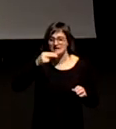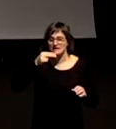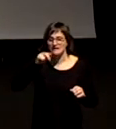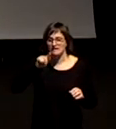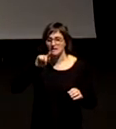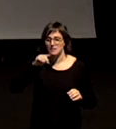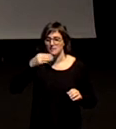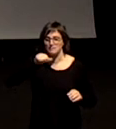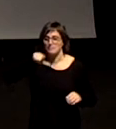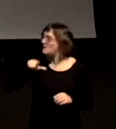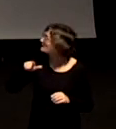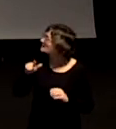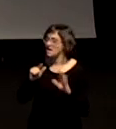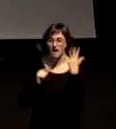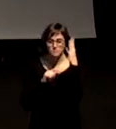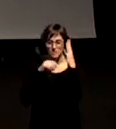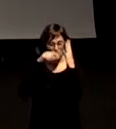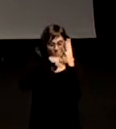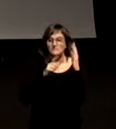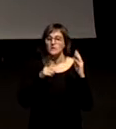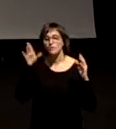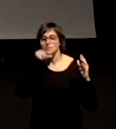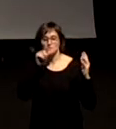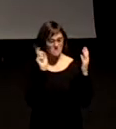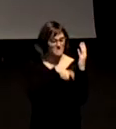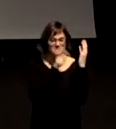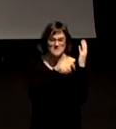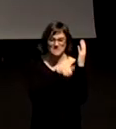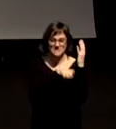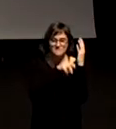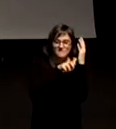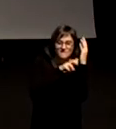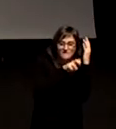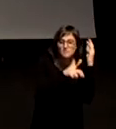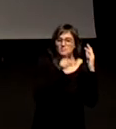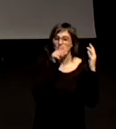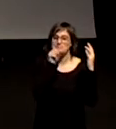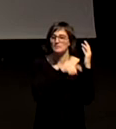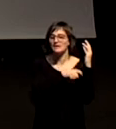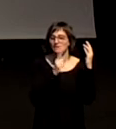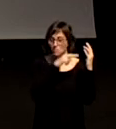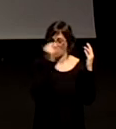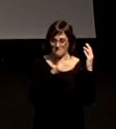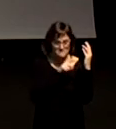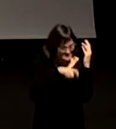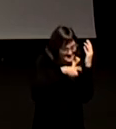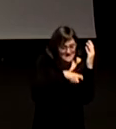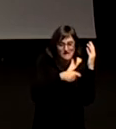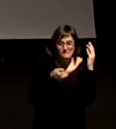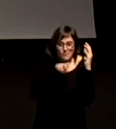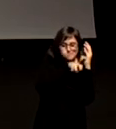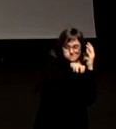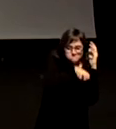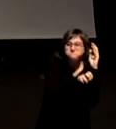arbres creux dans des trous qui sont faits en général par des pics et en particulier un pic était le pic noir il ya des trous